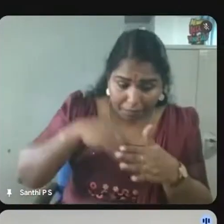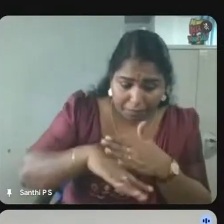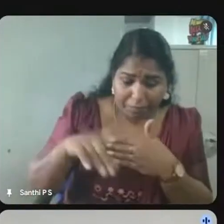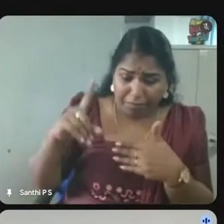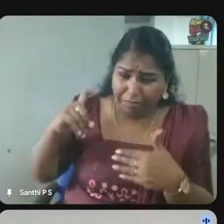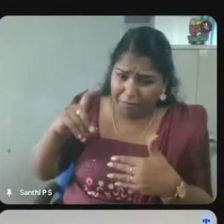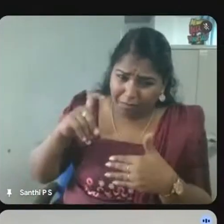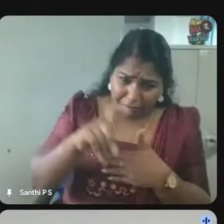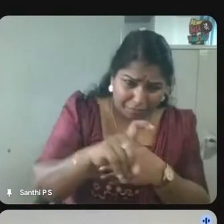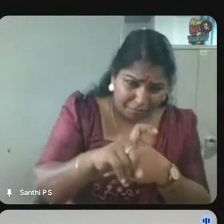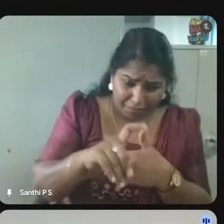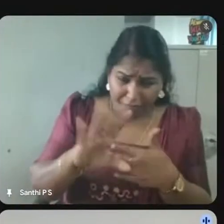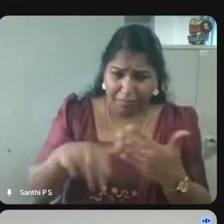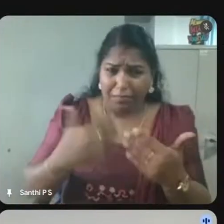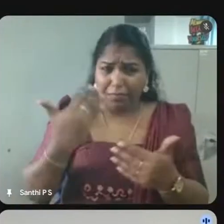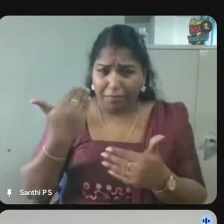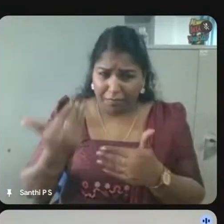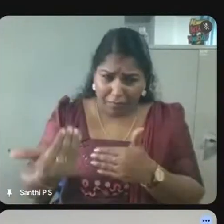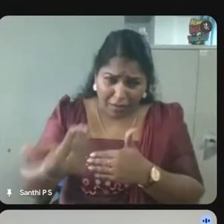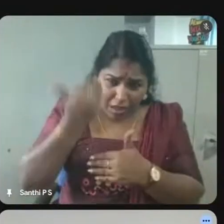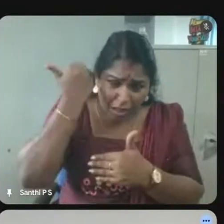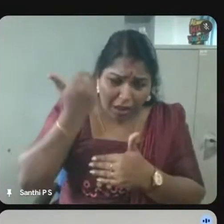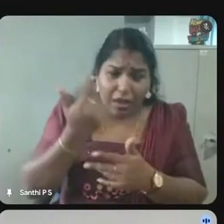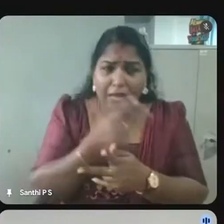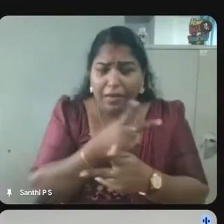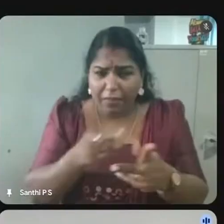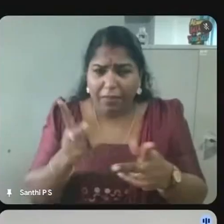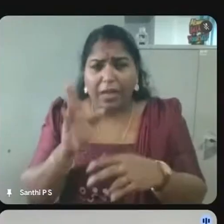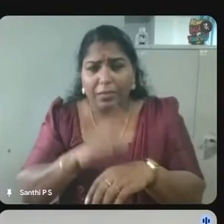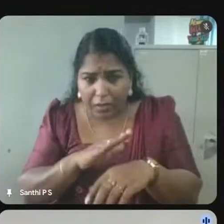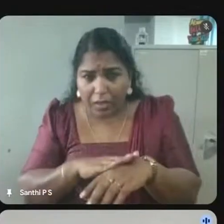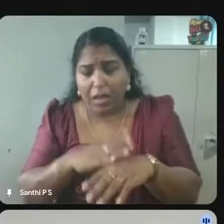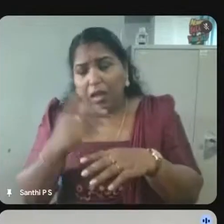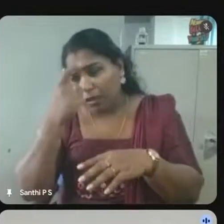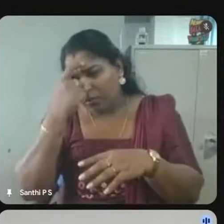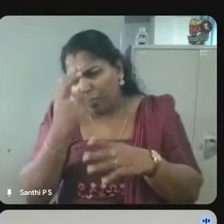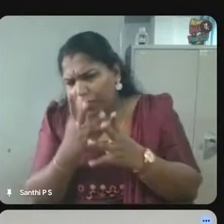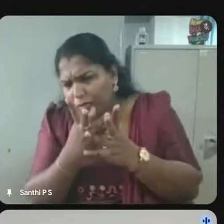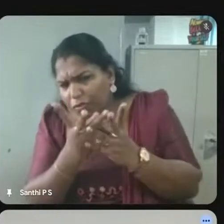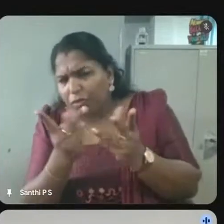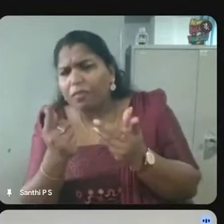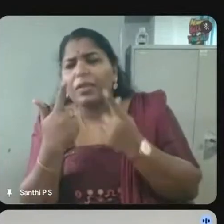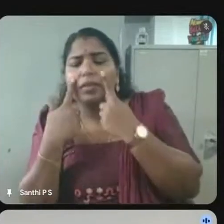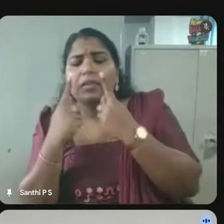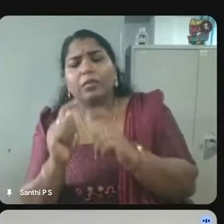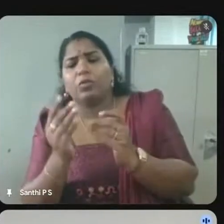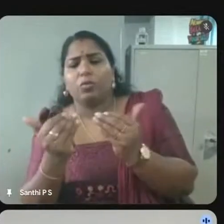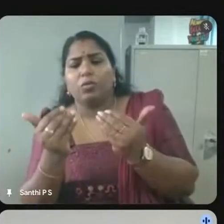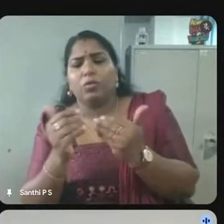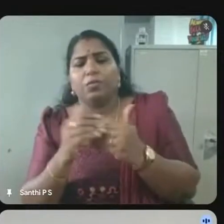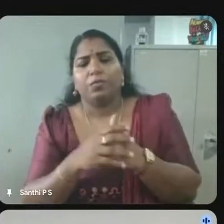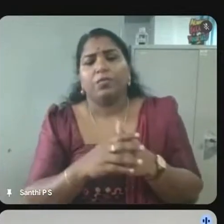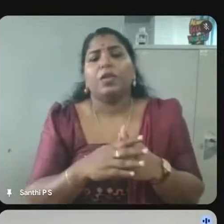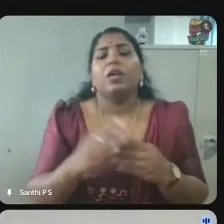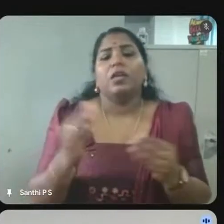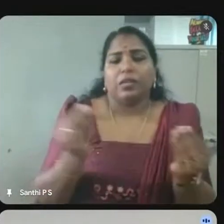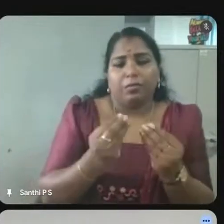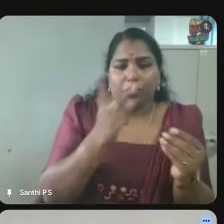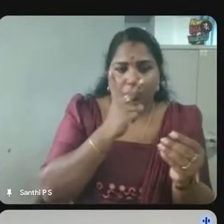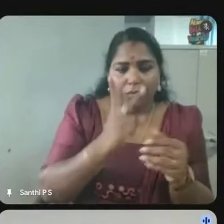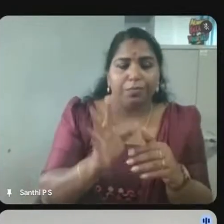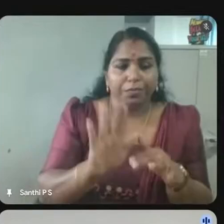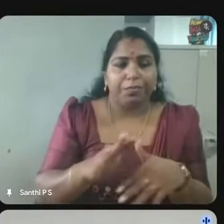ട്രോമ, പരിക്കുകൾ പറ്റുമ്പോൾ അതുകൊണ്ടുണ്ടാകുന്ന കാഴ്ചക്കുറവ്. അപ്പൊ നമുക്ക് വളരെ എളുപ്പത്തിൽ ഒന്ന് ജസ്റ്റ് കുറച്ച് കണ്ടീഷൻസ് ഇതിൽ